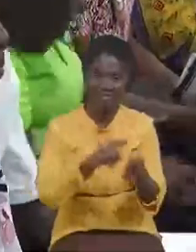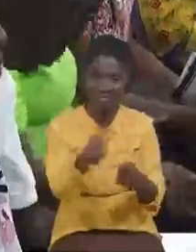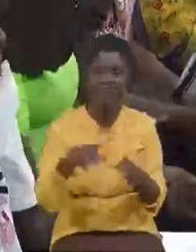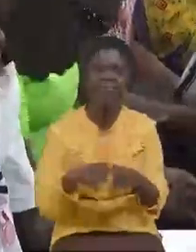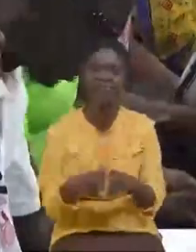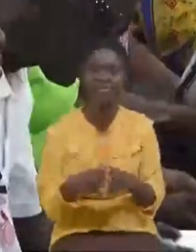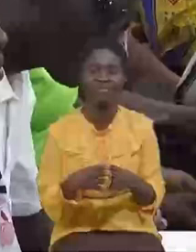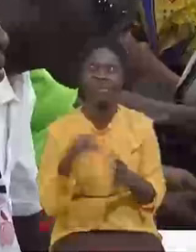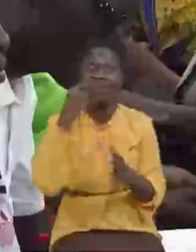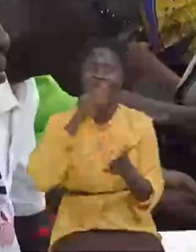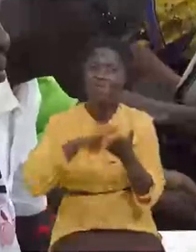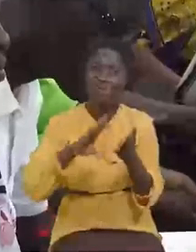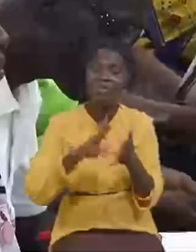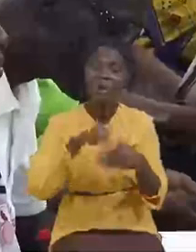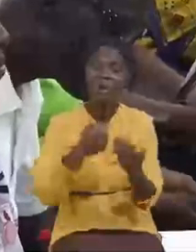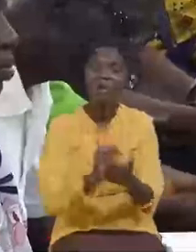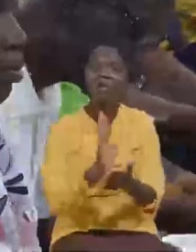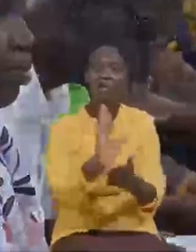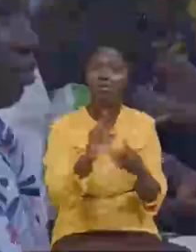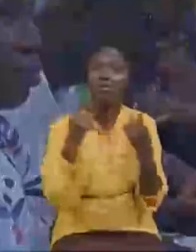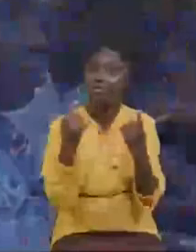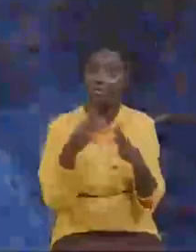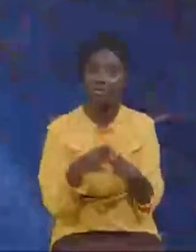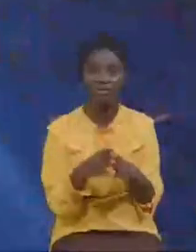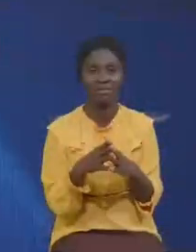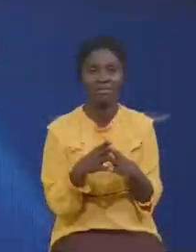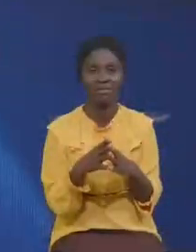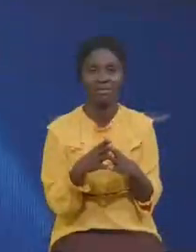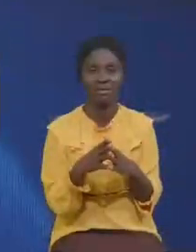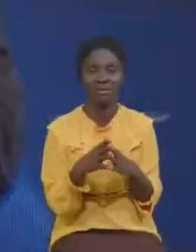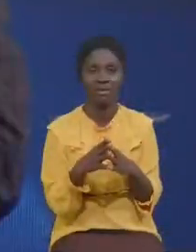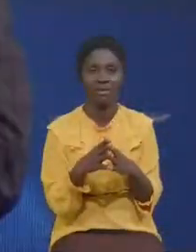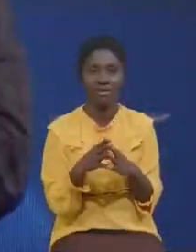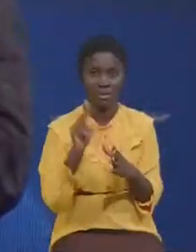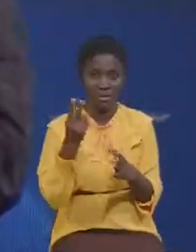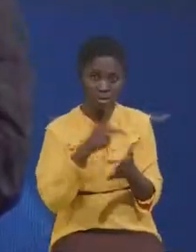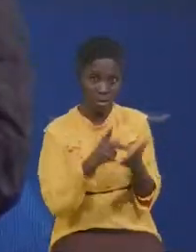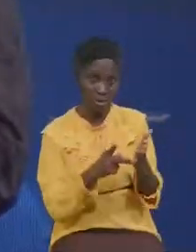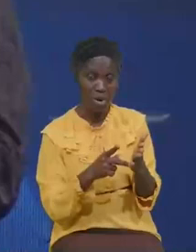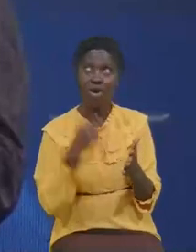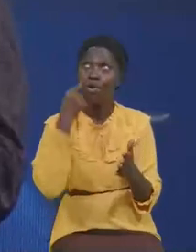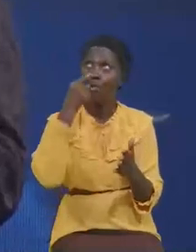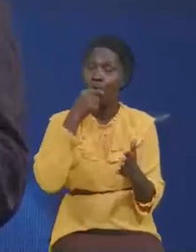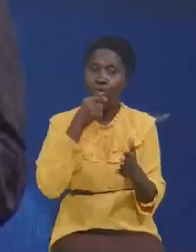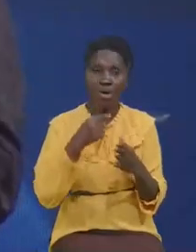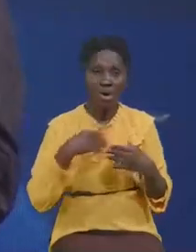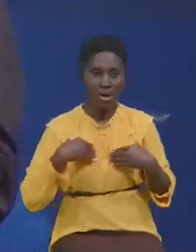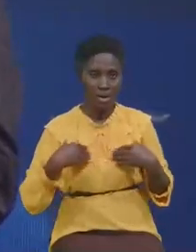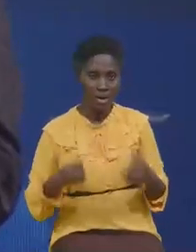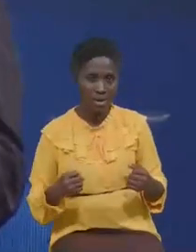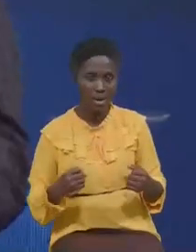Félicitations à vous ce soir. C'est lui qui pardonne toutes tes iniquités, deuxième partie qui